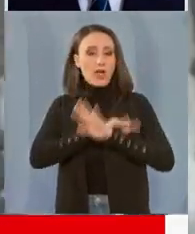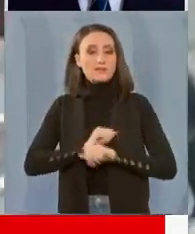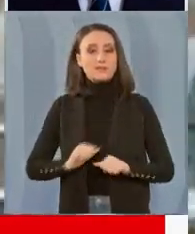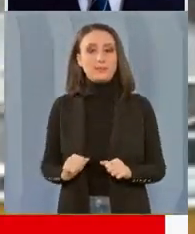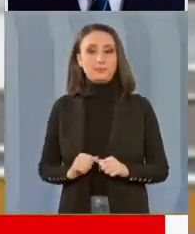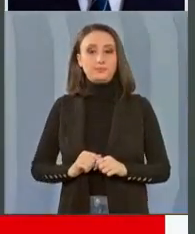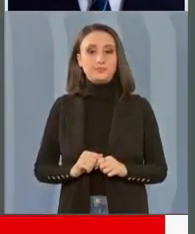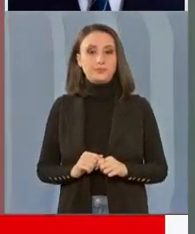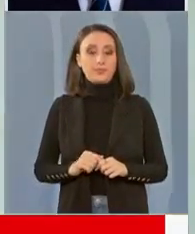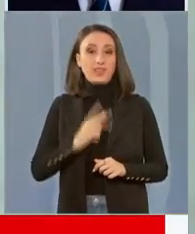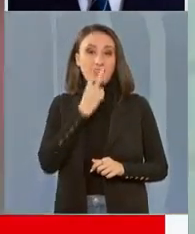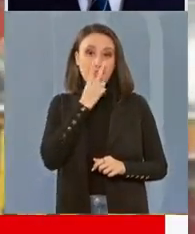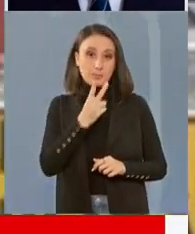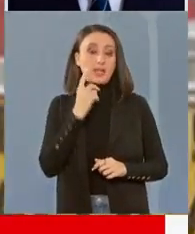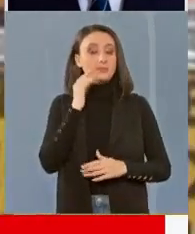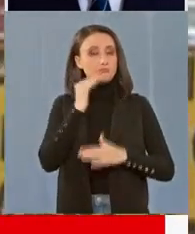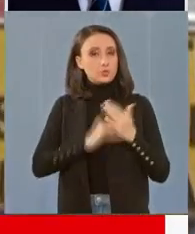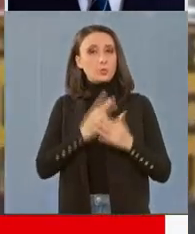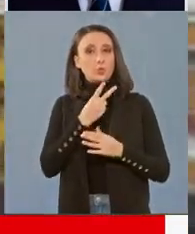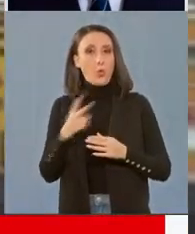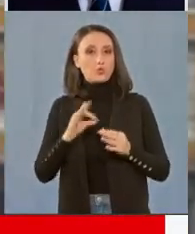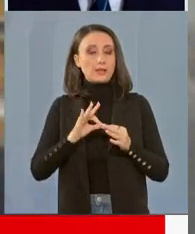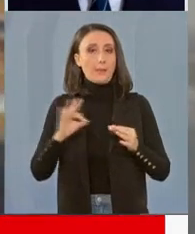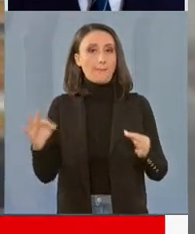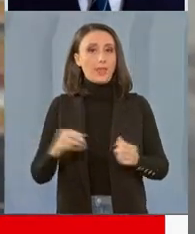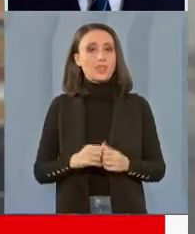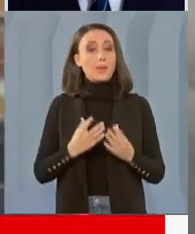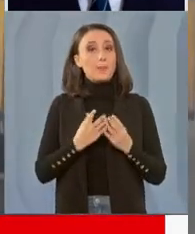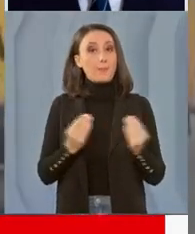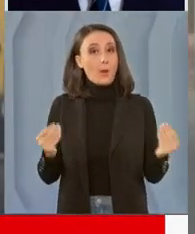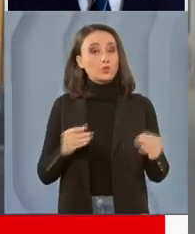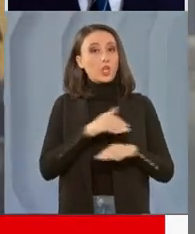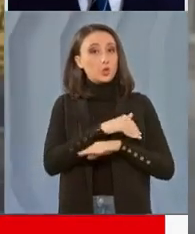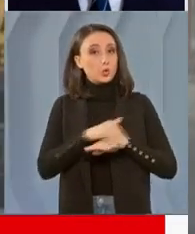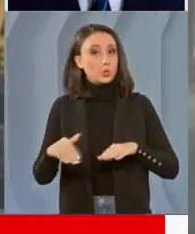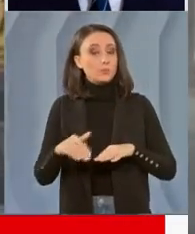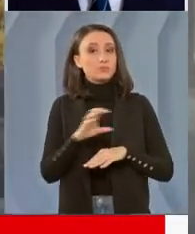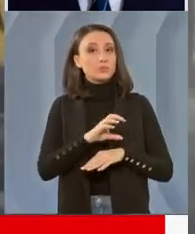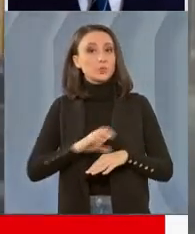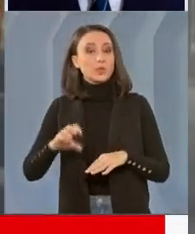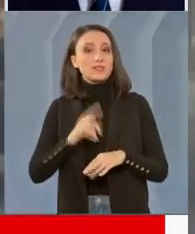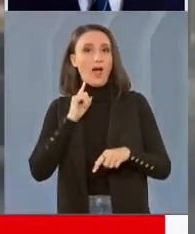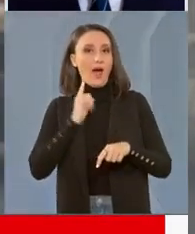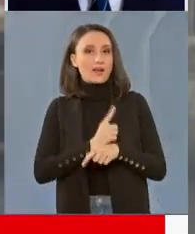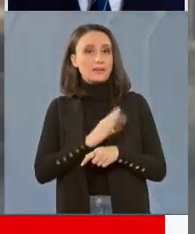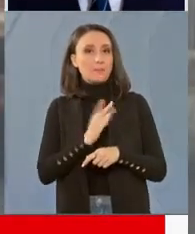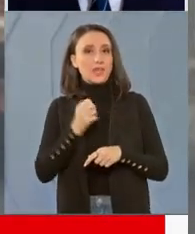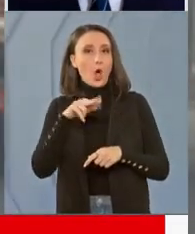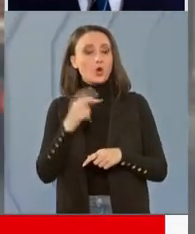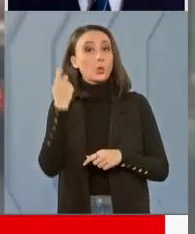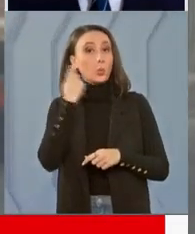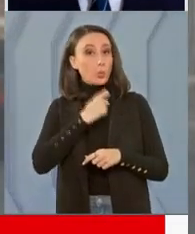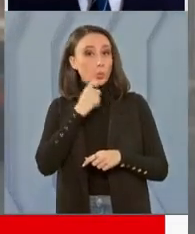densă, vizibilitatea fiind redusă sub 200 de metri pe mai multe drumuri din județele Arad, Bihor și